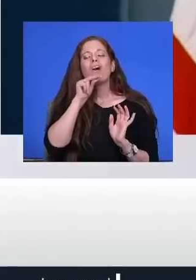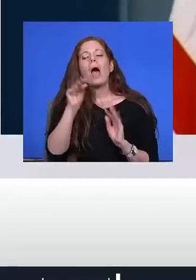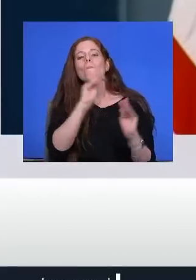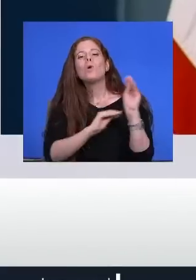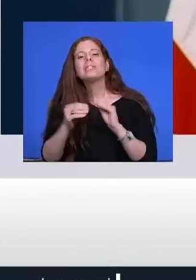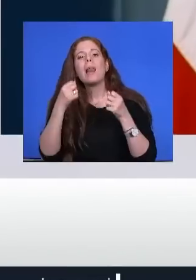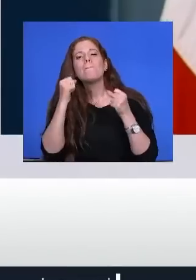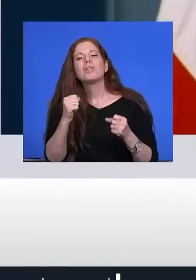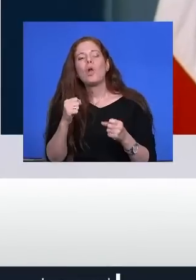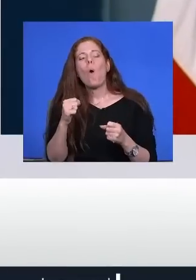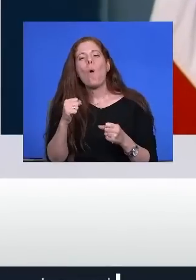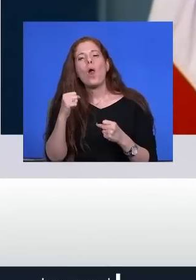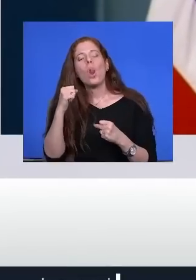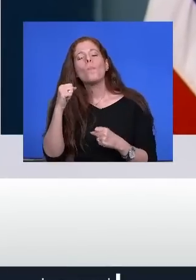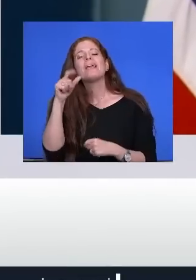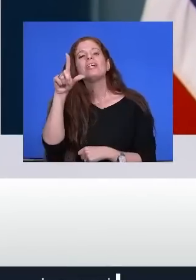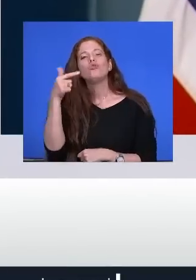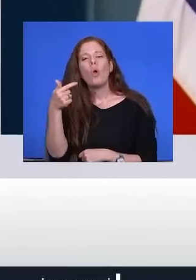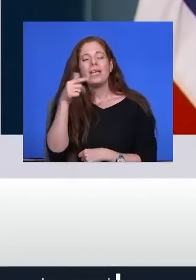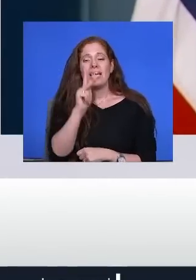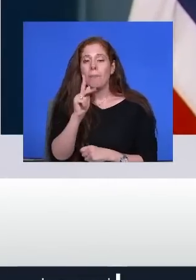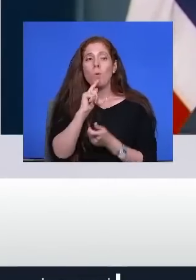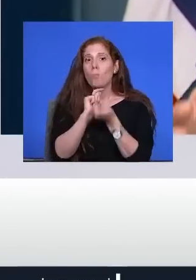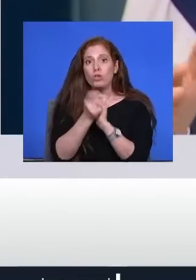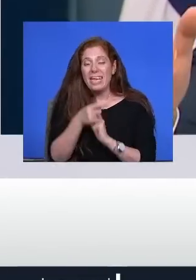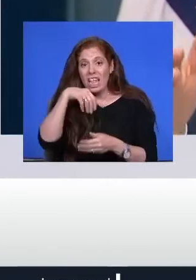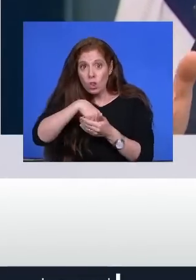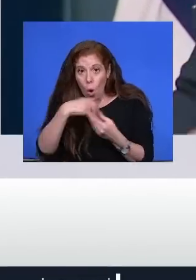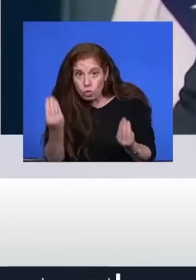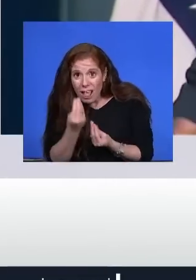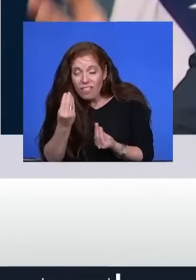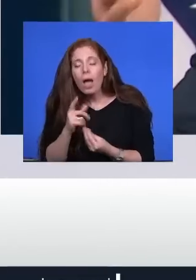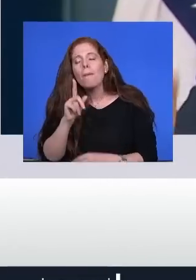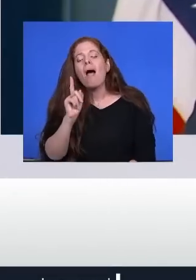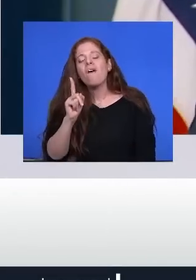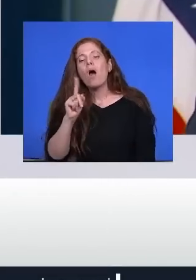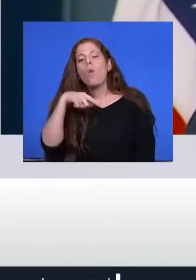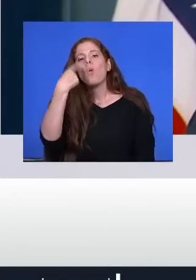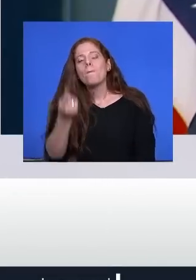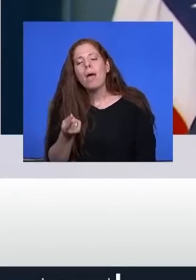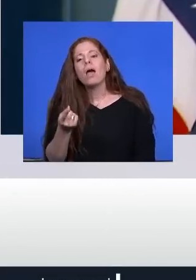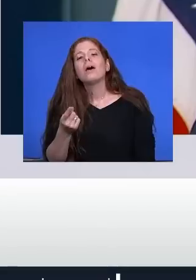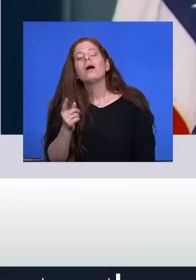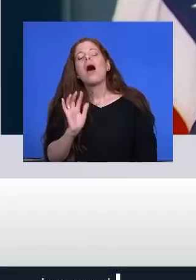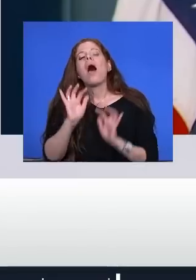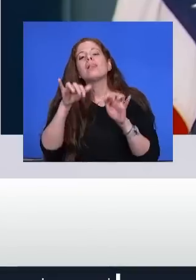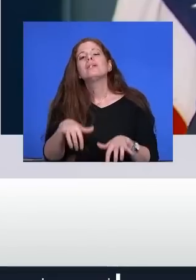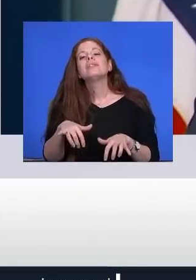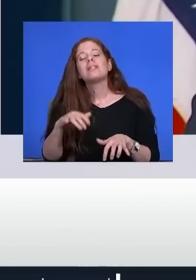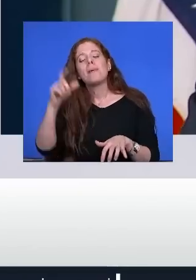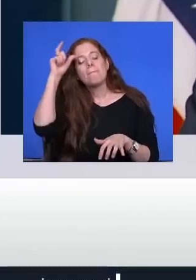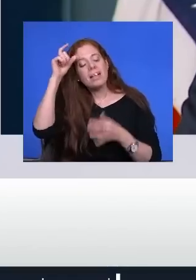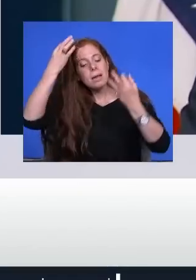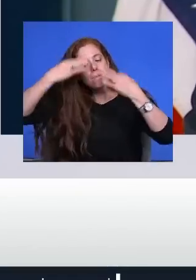ג'ון קרבי. הוא לא משנה את התוכן של הדברים שאמר ביידן אתמול, אבל אומר הנשיא ביידן מעריך את ראש